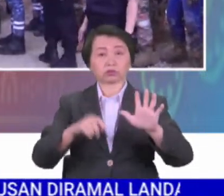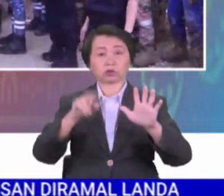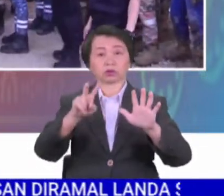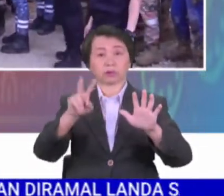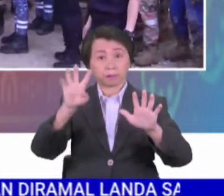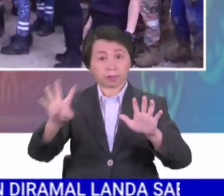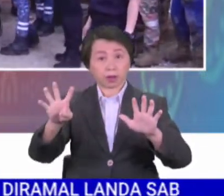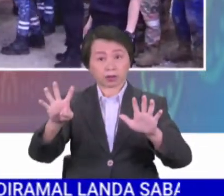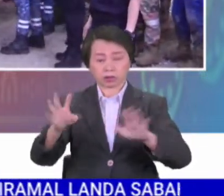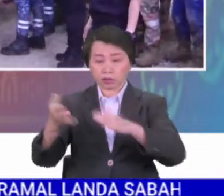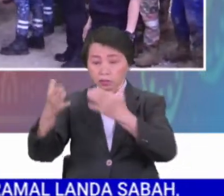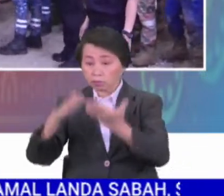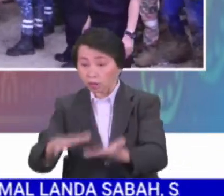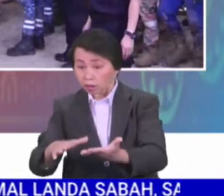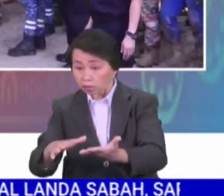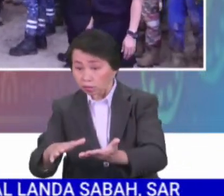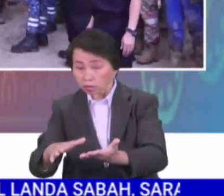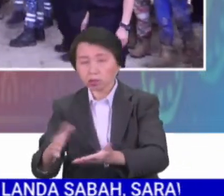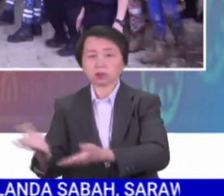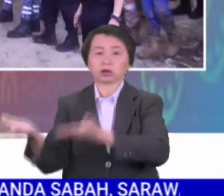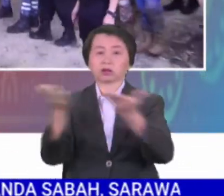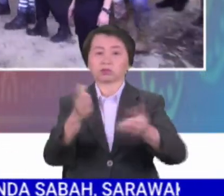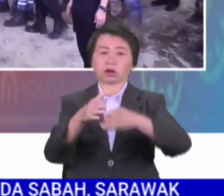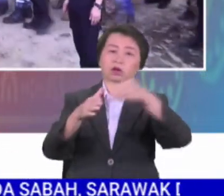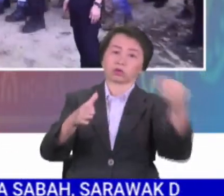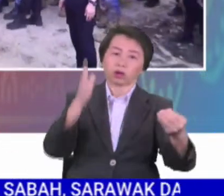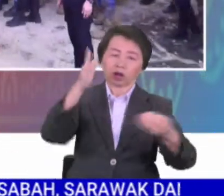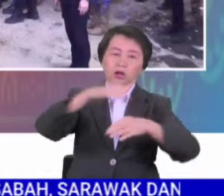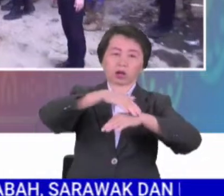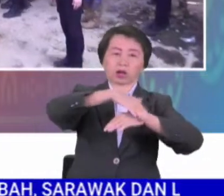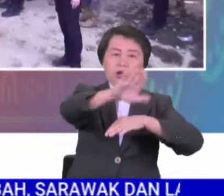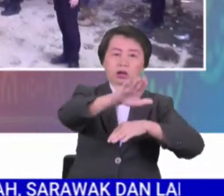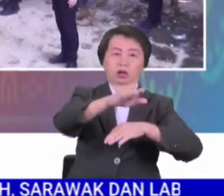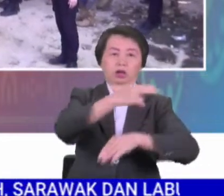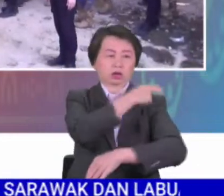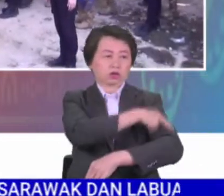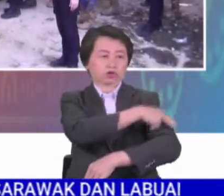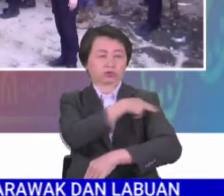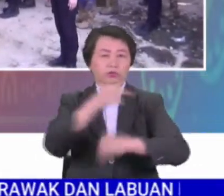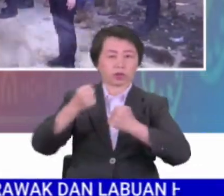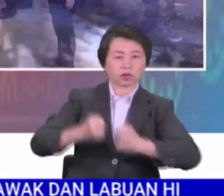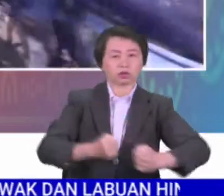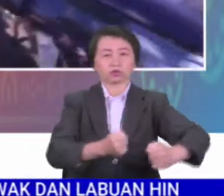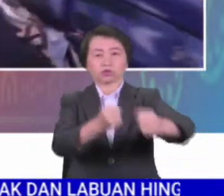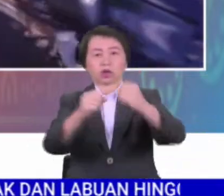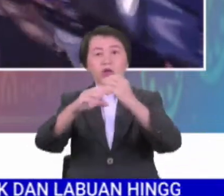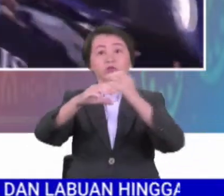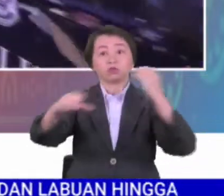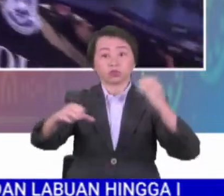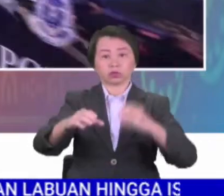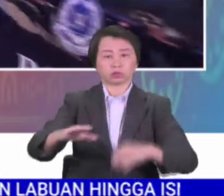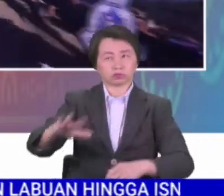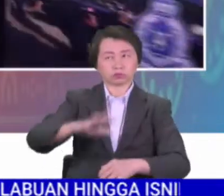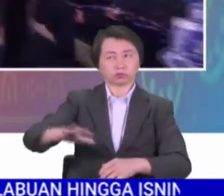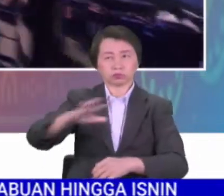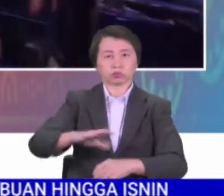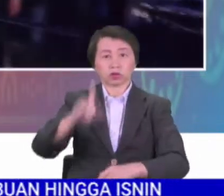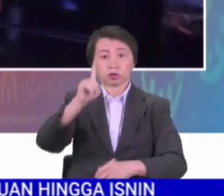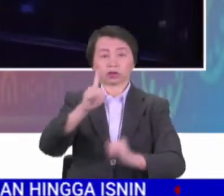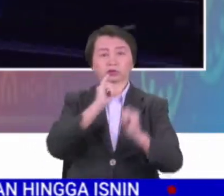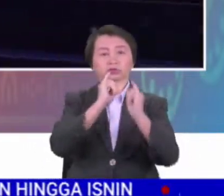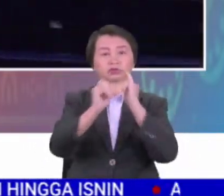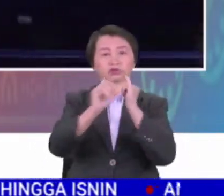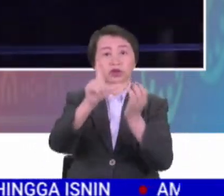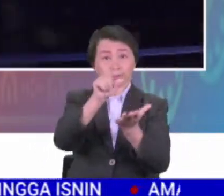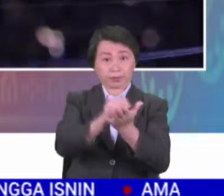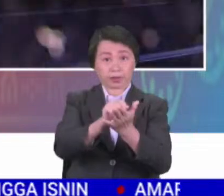tadi mayat telah pun dibawa keluar dan dia akan dihantar ke Hospital Sungai Buloh, dan dijangka satu sidang